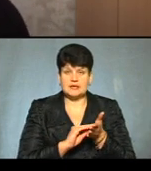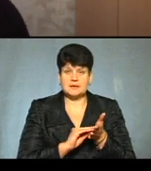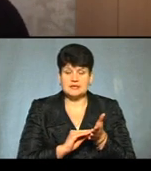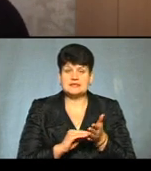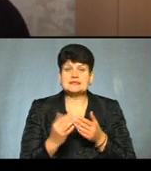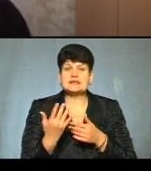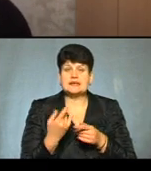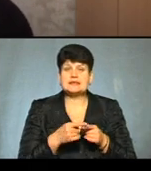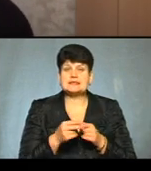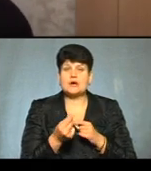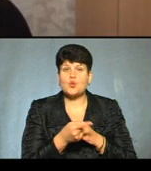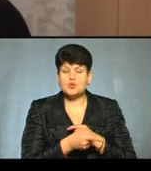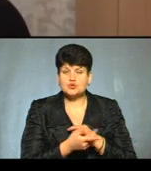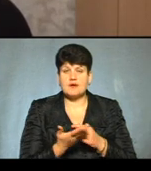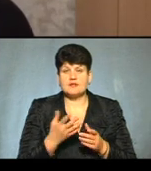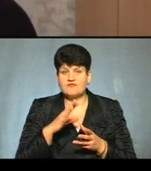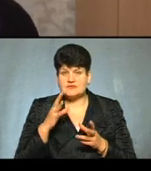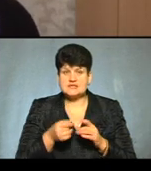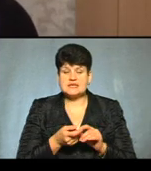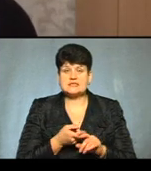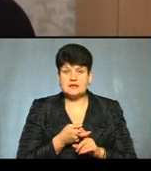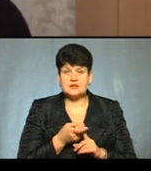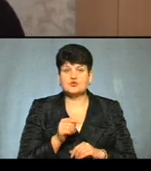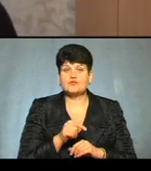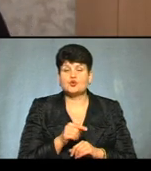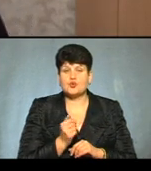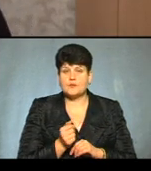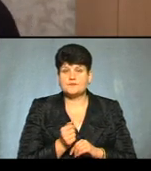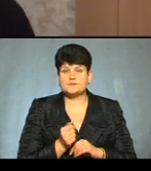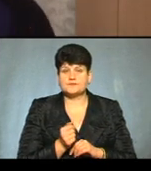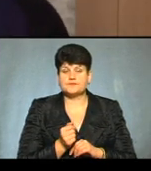розписано, скільки це коштує, але все залежить і від того,